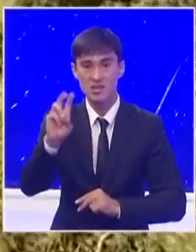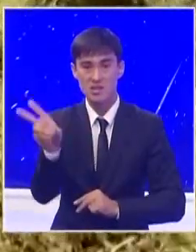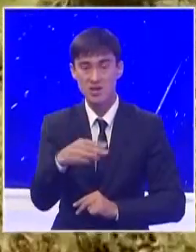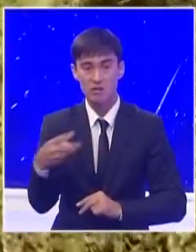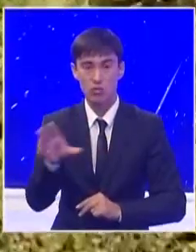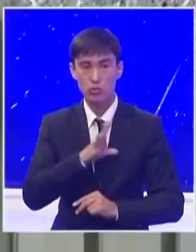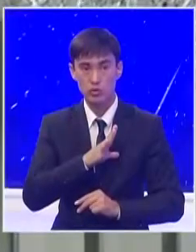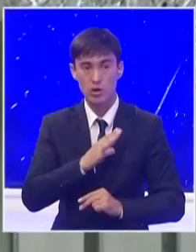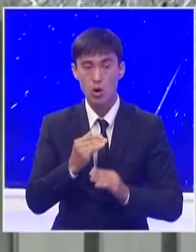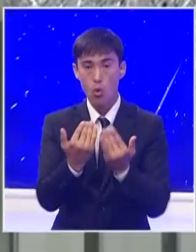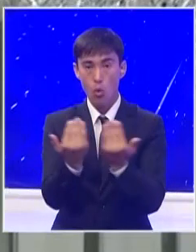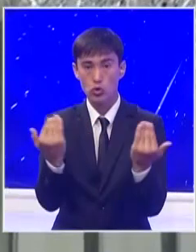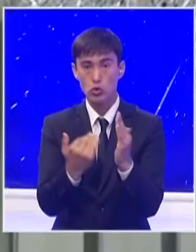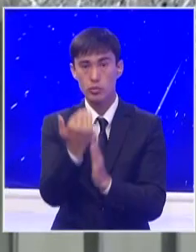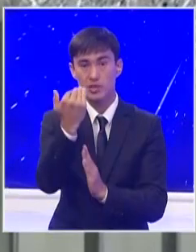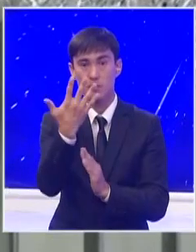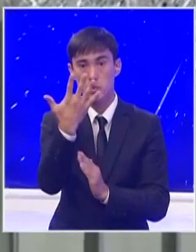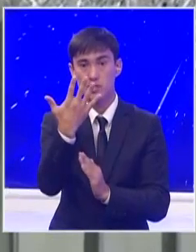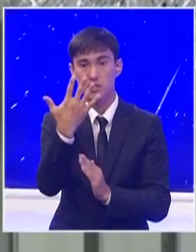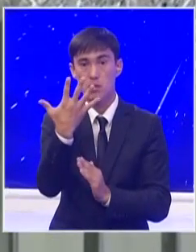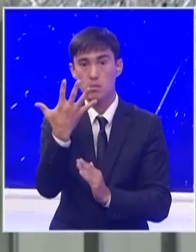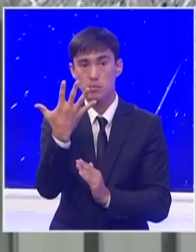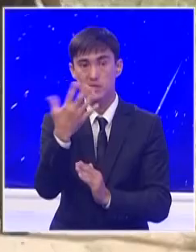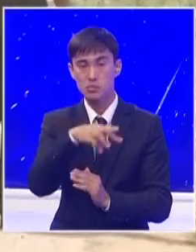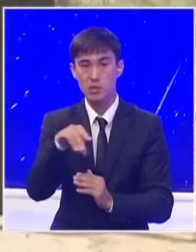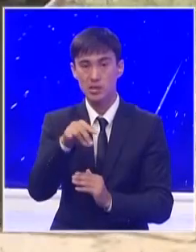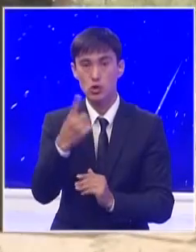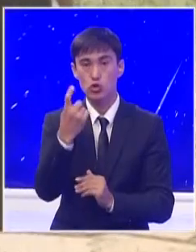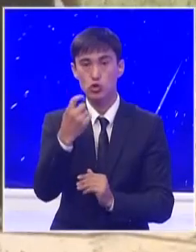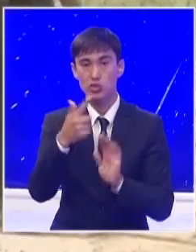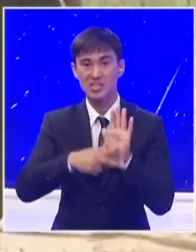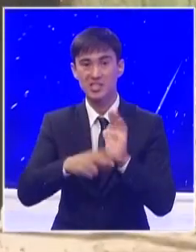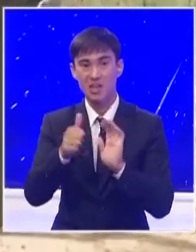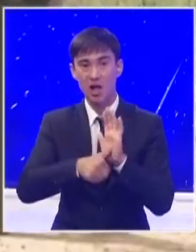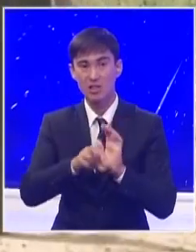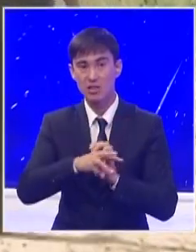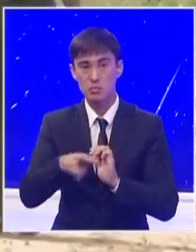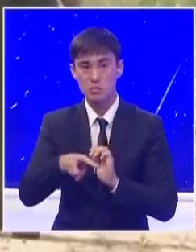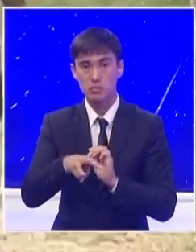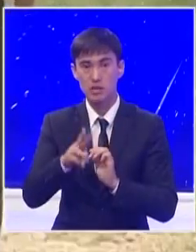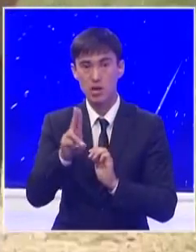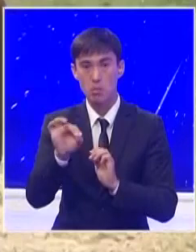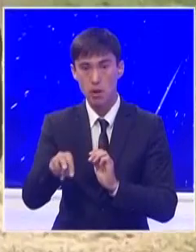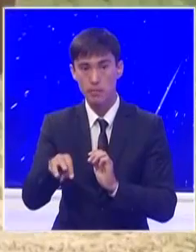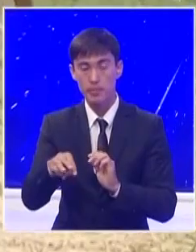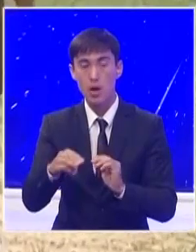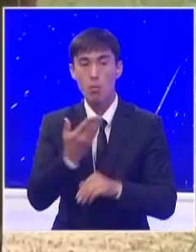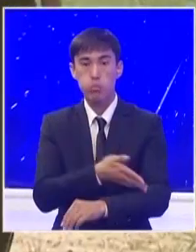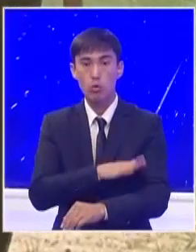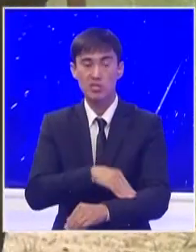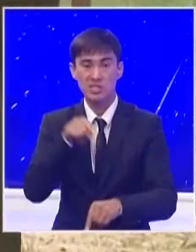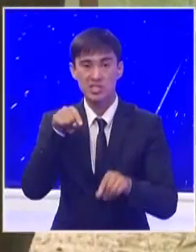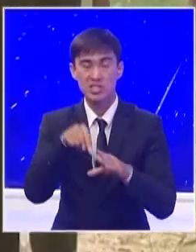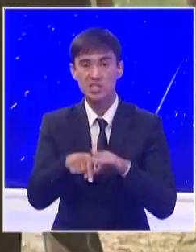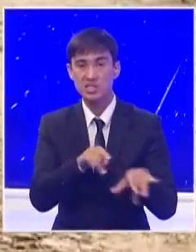қапталған қоршау биіктігі 5,5 метр, ал ұзындығы 186 шақырымға созылады. Құрылысты ұлықтау рәсіміне келген Польшаның ішкі істер